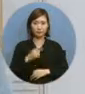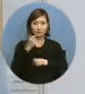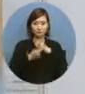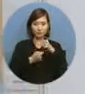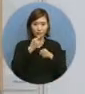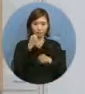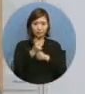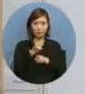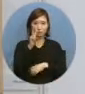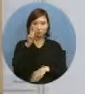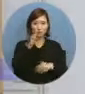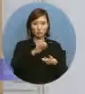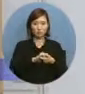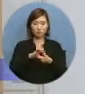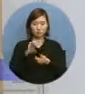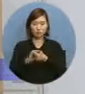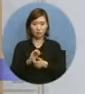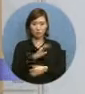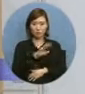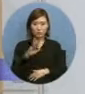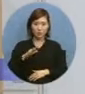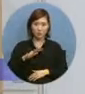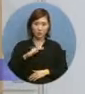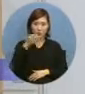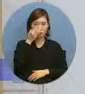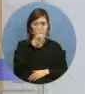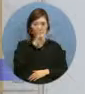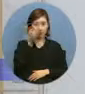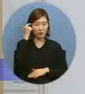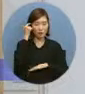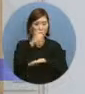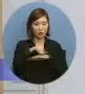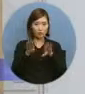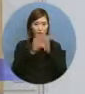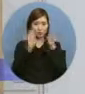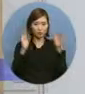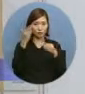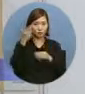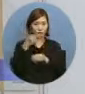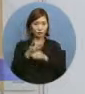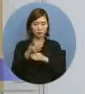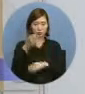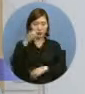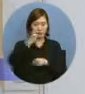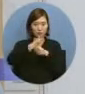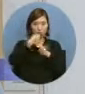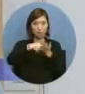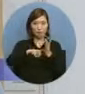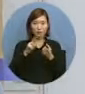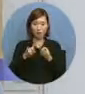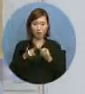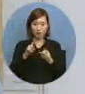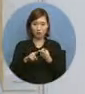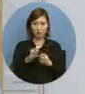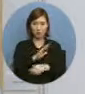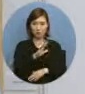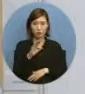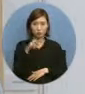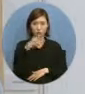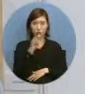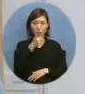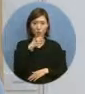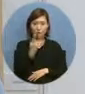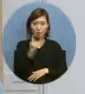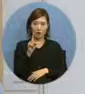두 번씩 주기적으로 저희가 작품 전시를 기획전을 하고 있고요. 그 작품에 대한 거는 저희 동아마을